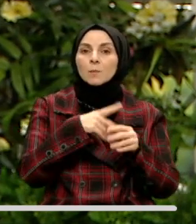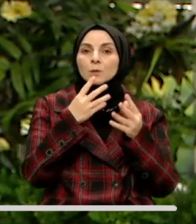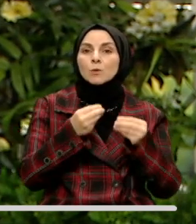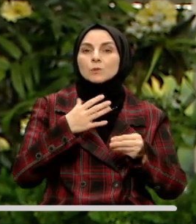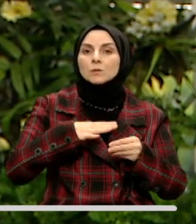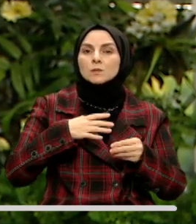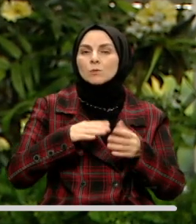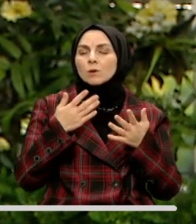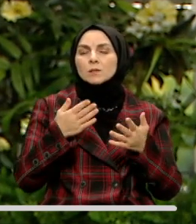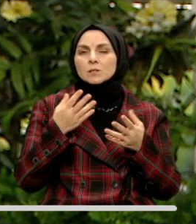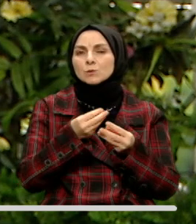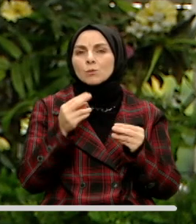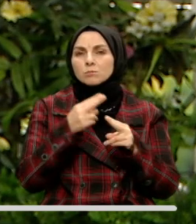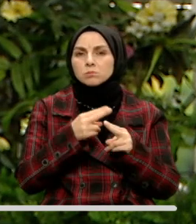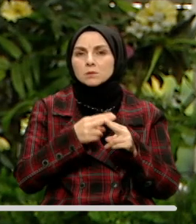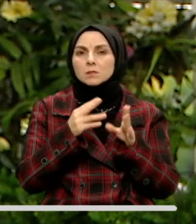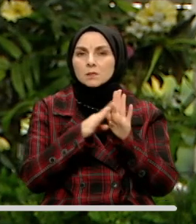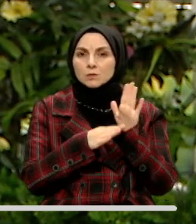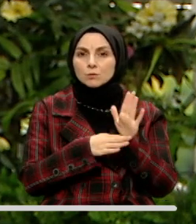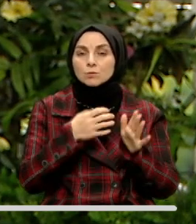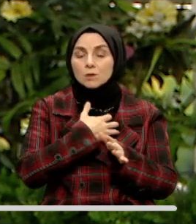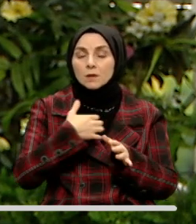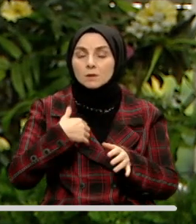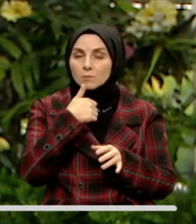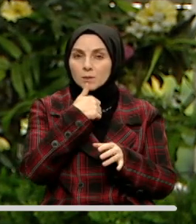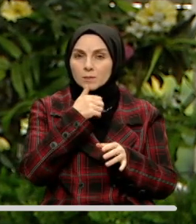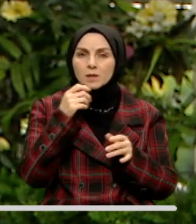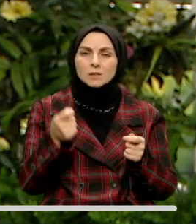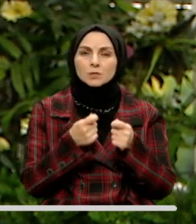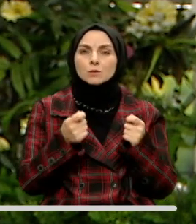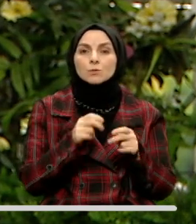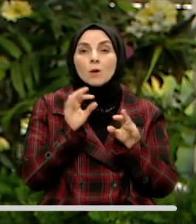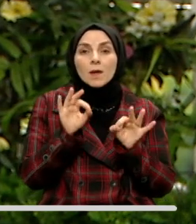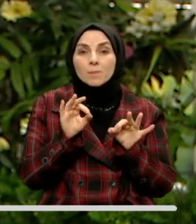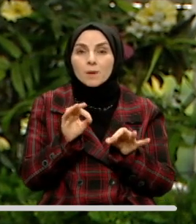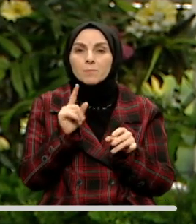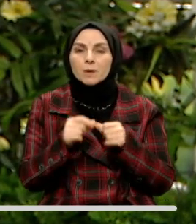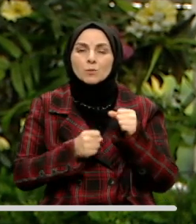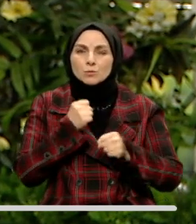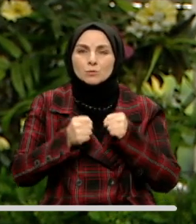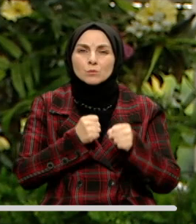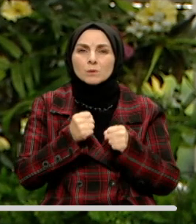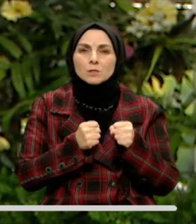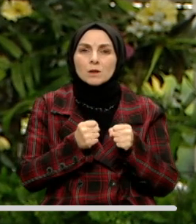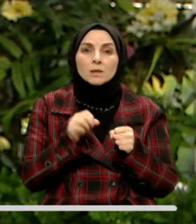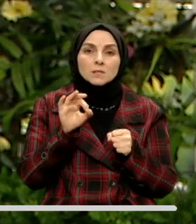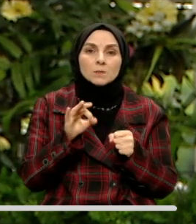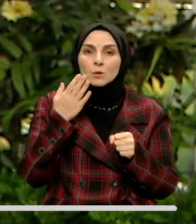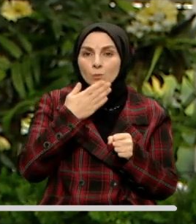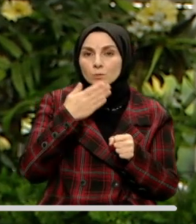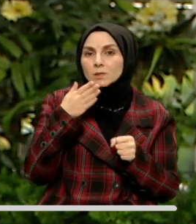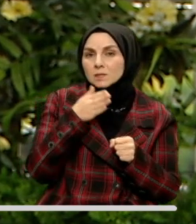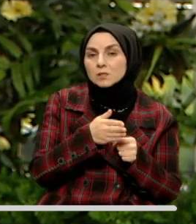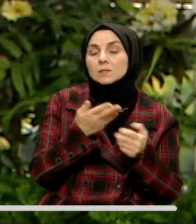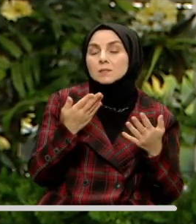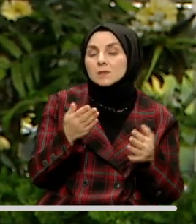da çok hızlı yaşıyoruz. Anneler babalar çalışıyorlar. Evet. Hep bir koşturmaca, saatle yarışıyor. Hadi, hadi, hadi şimdi okula gideceksin. Aslında